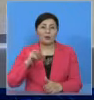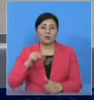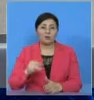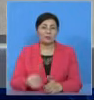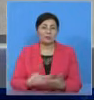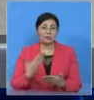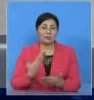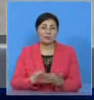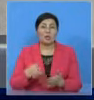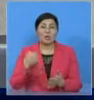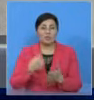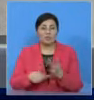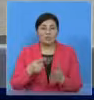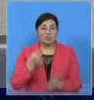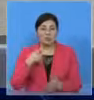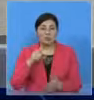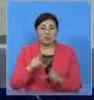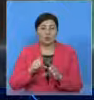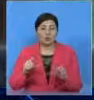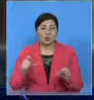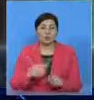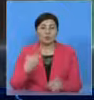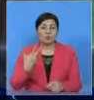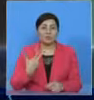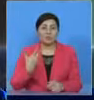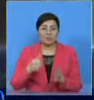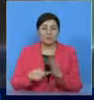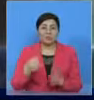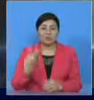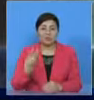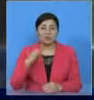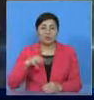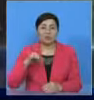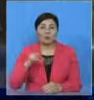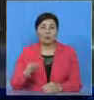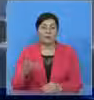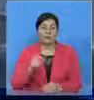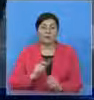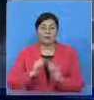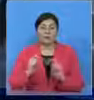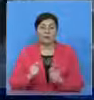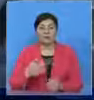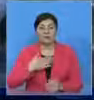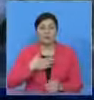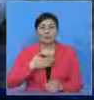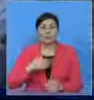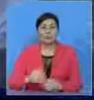в 60-й школе – 4 тонны 300 килограмм. Все участники получили подарки за активное участие.